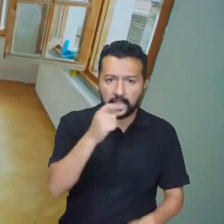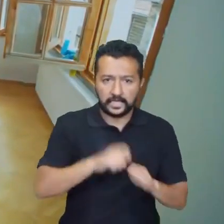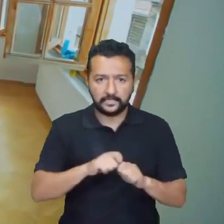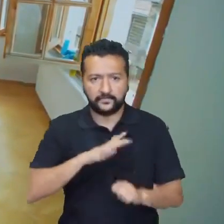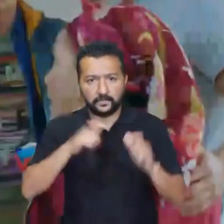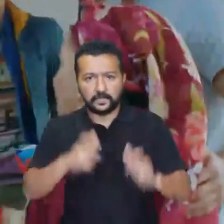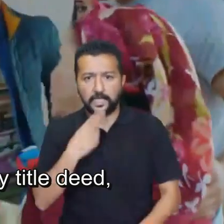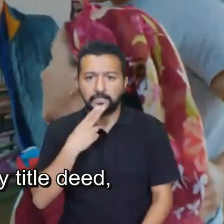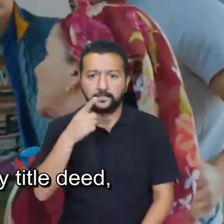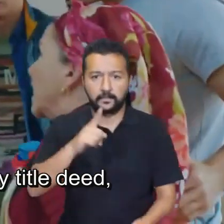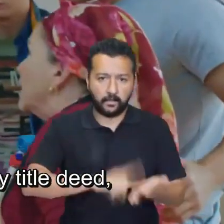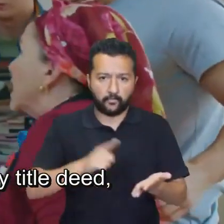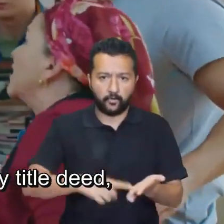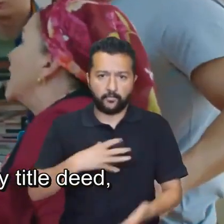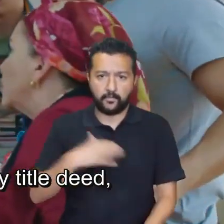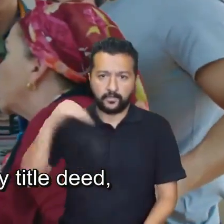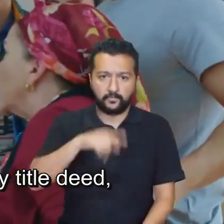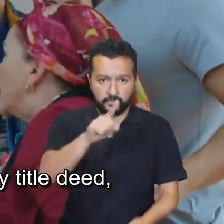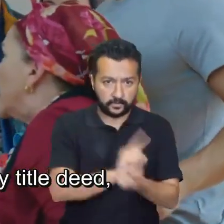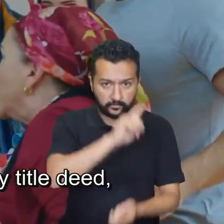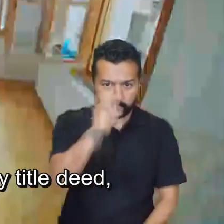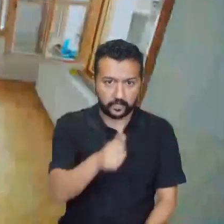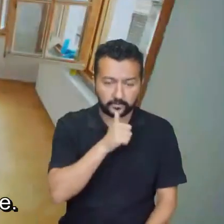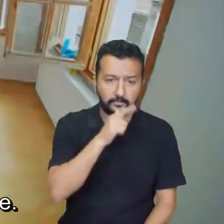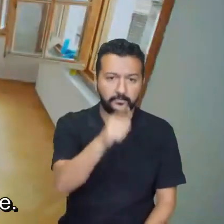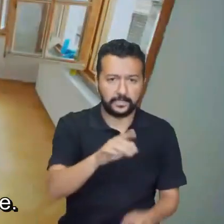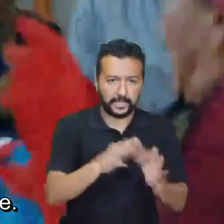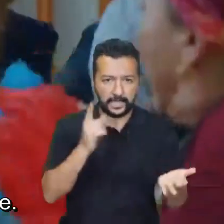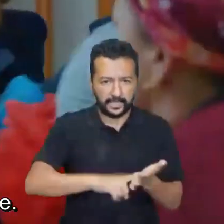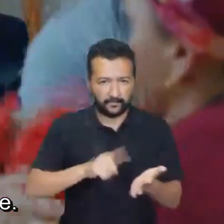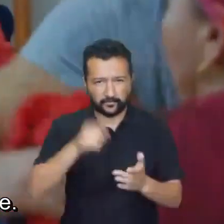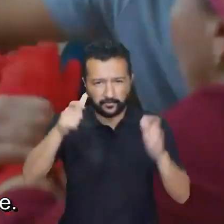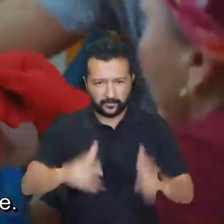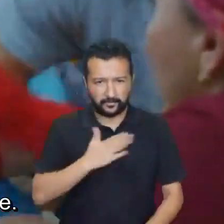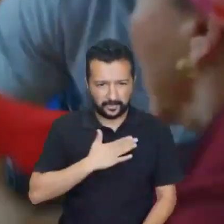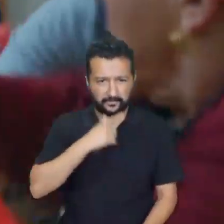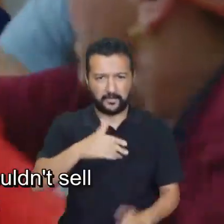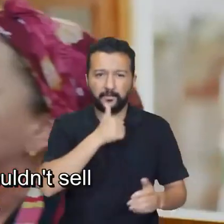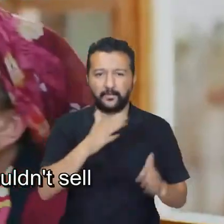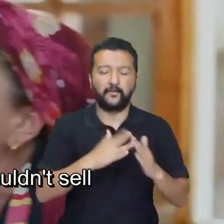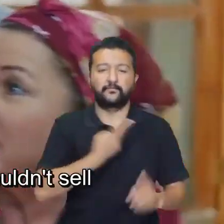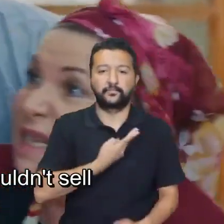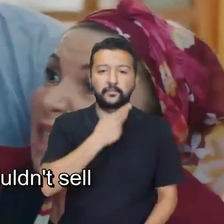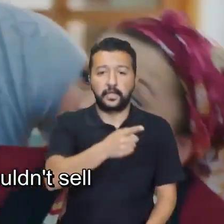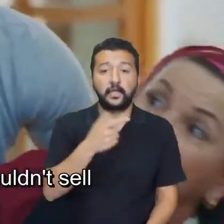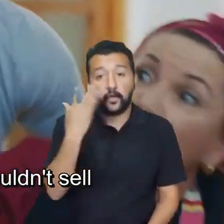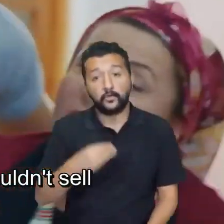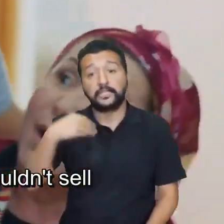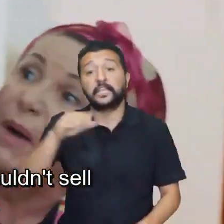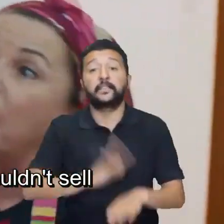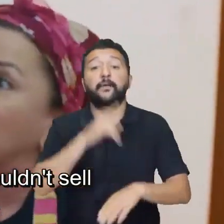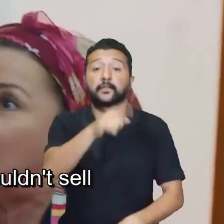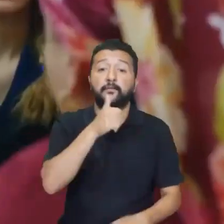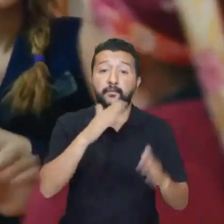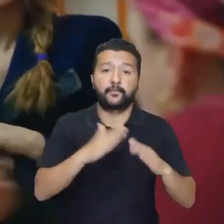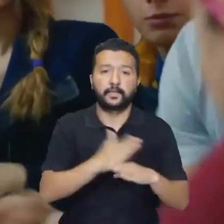ne işin var burada kadın? Tapulu malıma gelirken sana mı soracağım adam? Ne tapulu malı be? Burası benim işte. Adam olaydı da saklıydın o